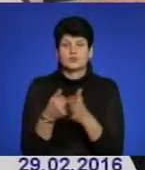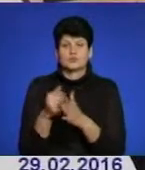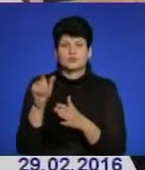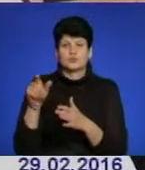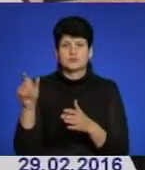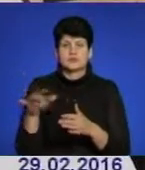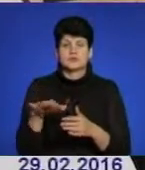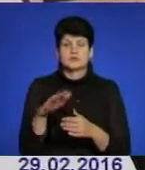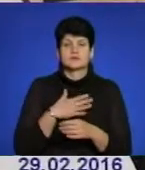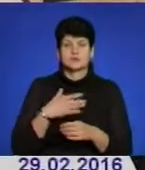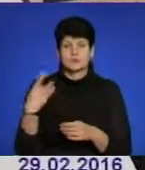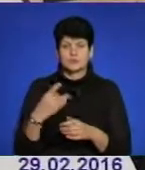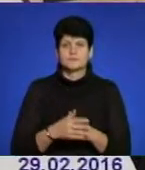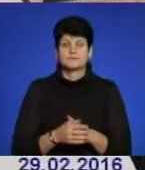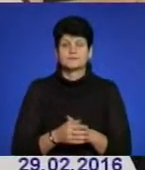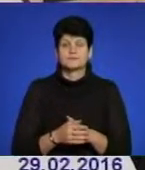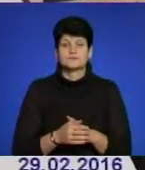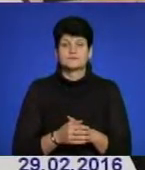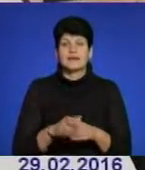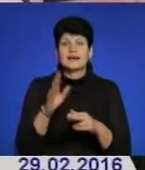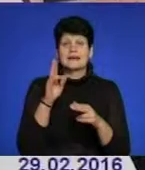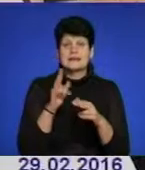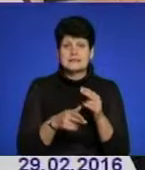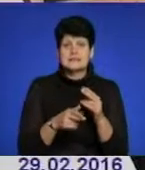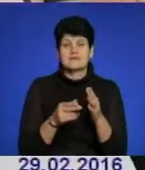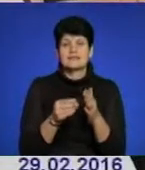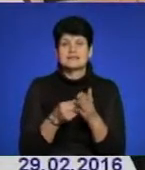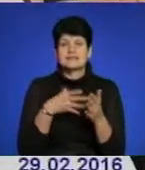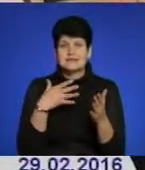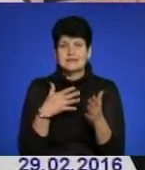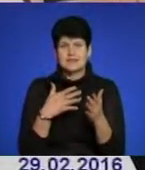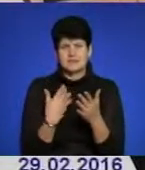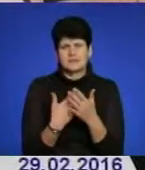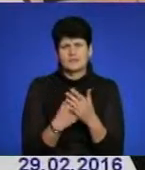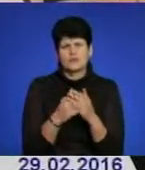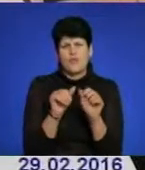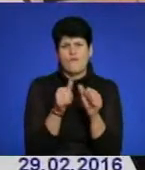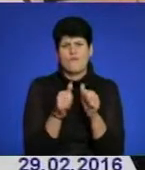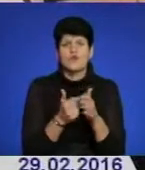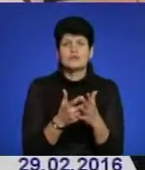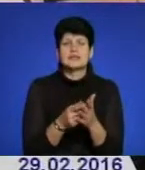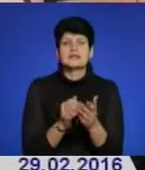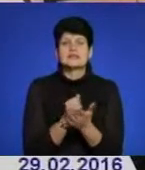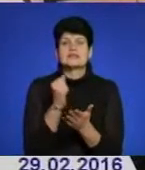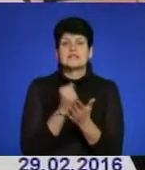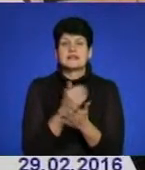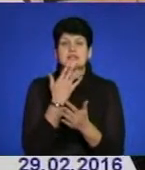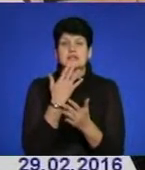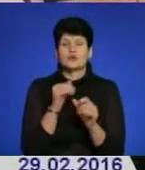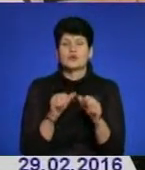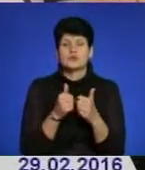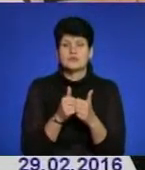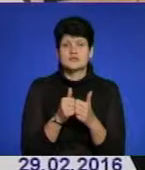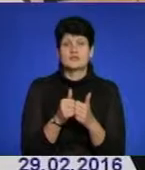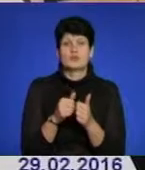території нашої області. Кінцева роздрібна ціна для населення, відповідно до формули, яка затверджена Національною комісією, становить у лютому